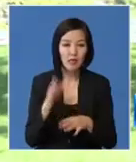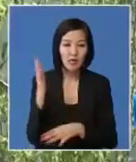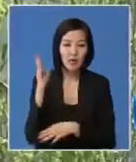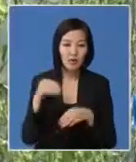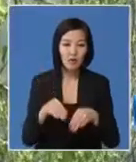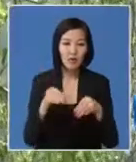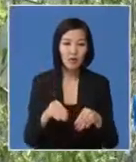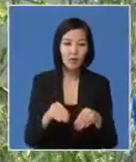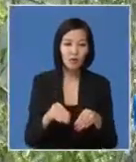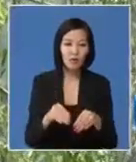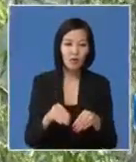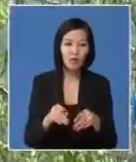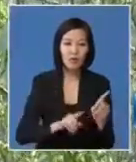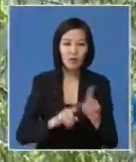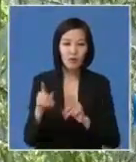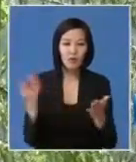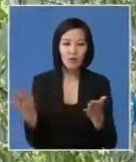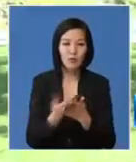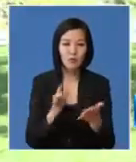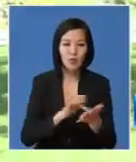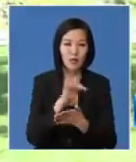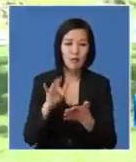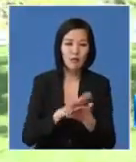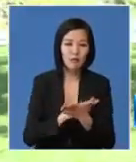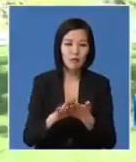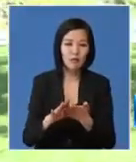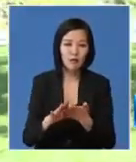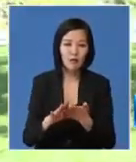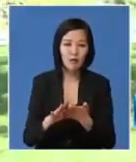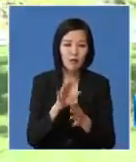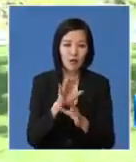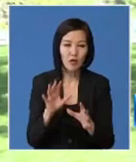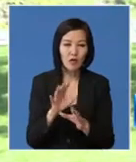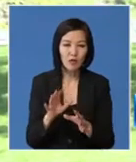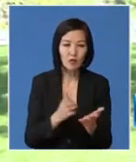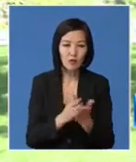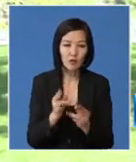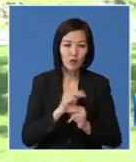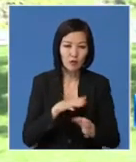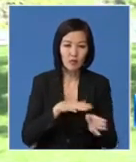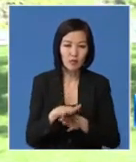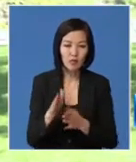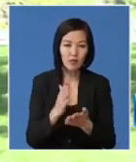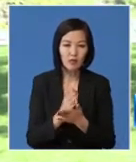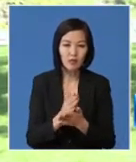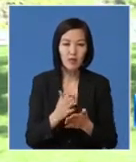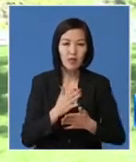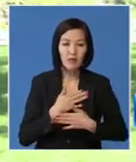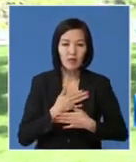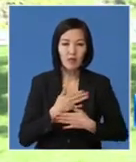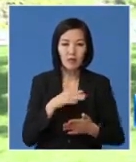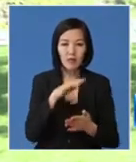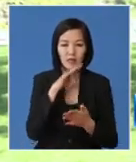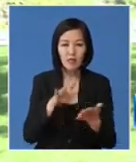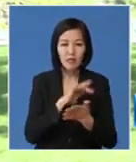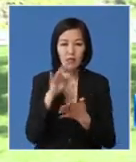көгалдандыру, шөптерді ору, қаланы тазартып алу, таза ұстау. Осы бағытта жұмыстар атқарылып жатыр. Мен айтар едім, Текелі қаласы